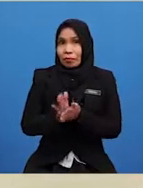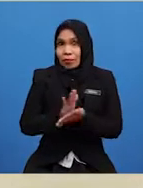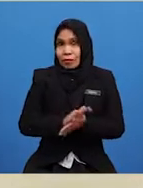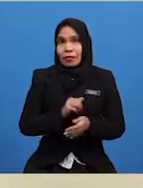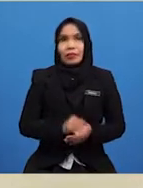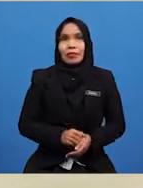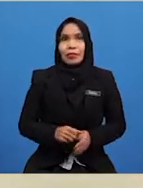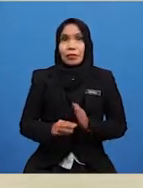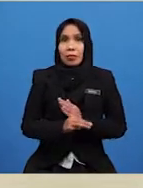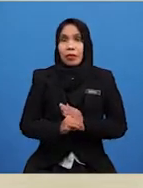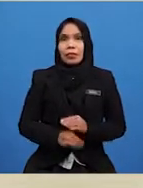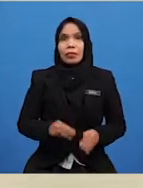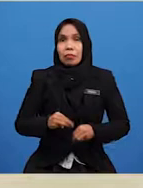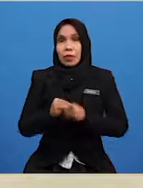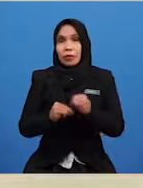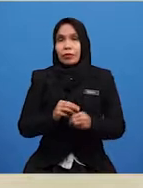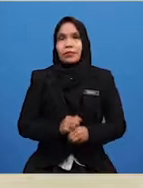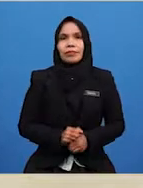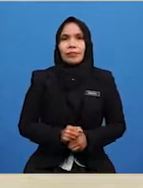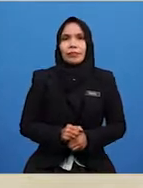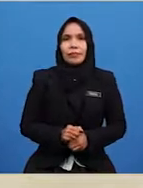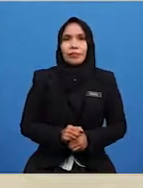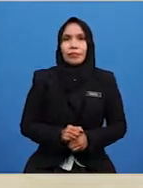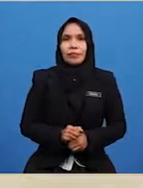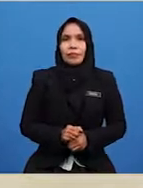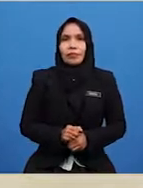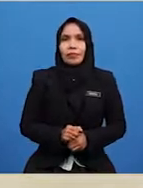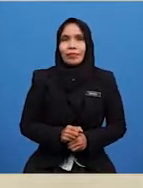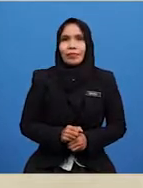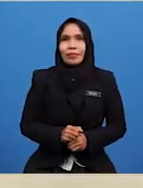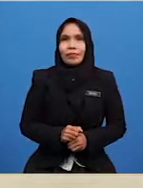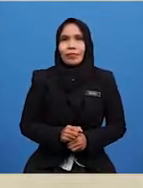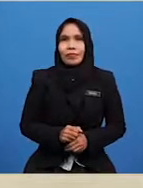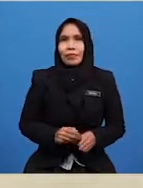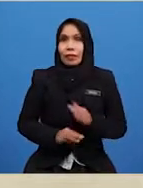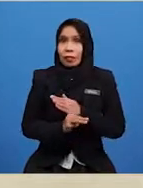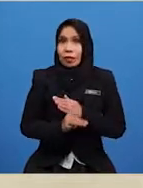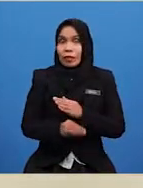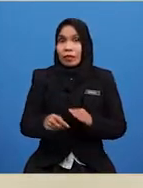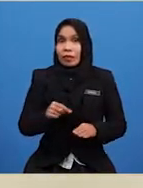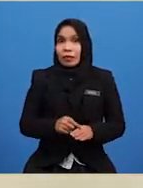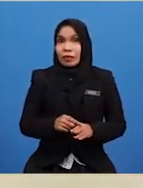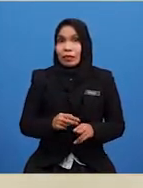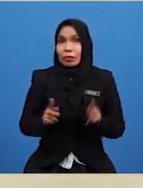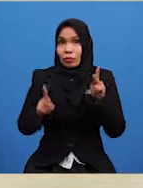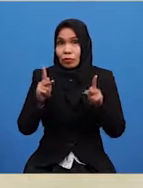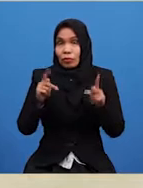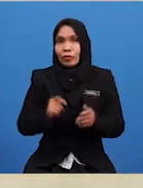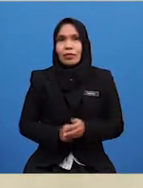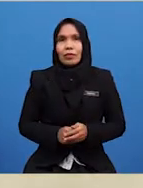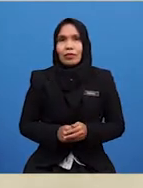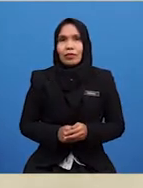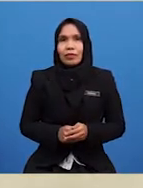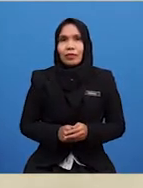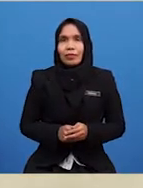Seterusnya, Kesultanan Melayu Melaka dikunjungi pedagang dari dalam dan luar alam Melayu. Antara pedagang